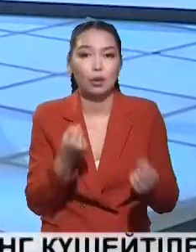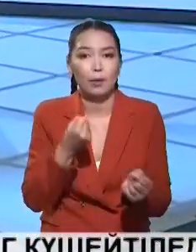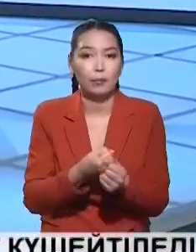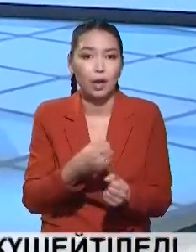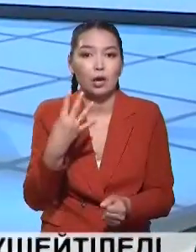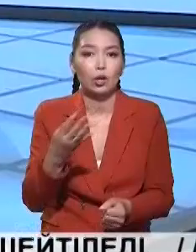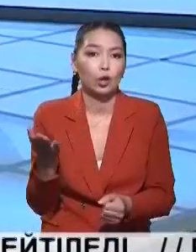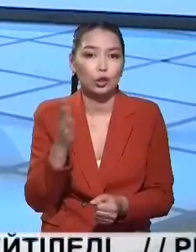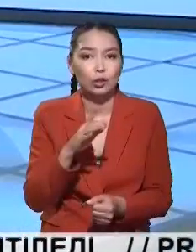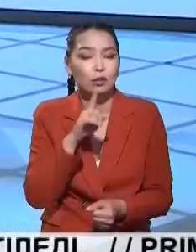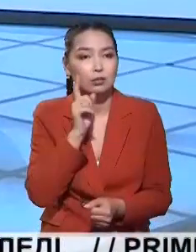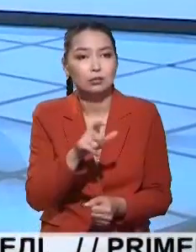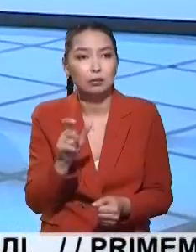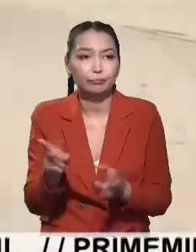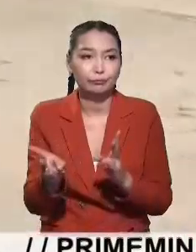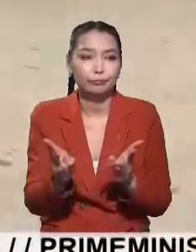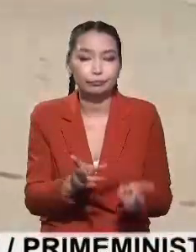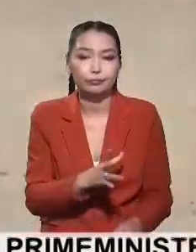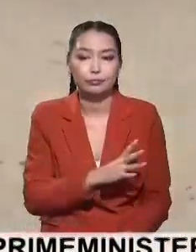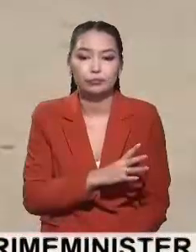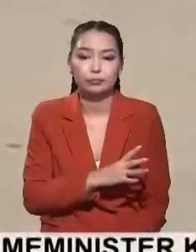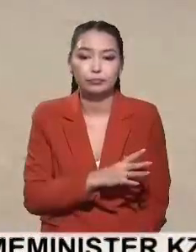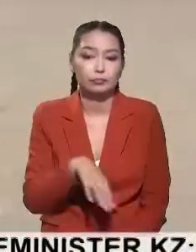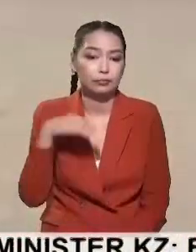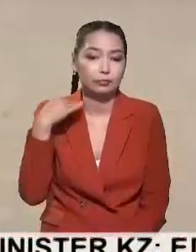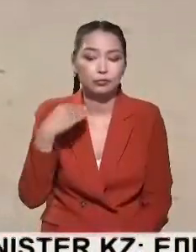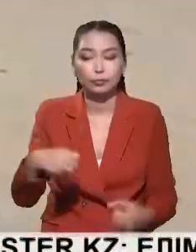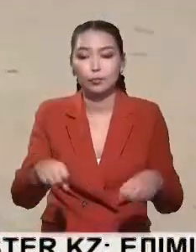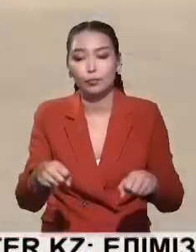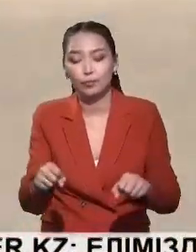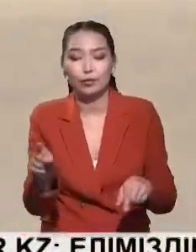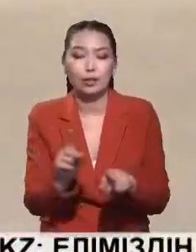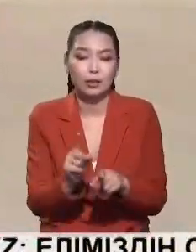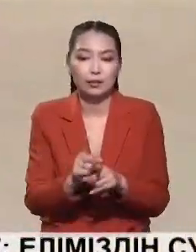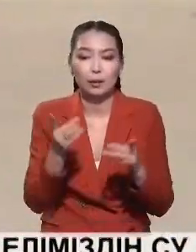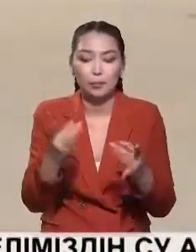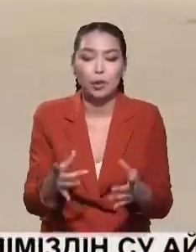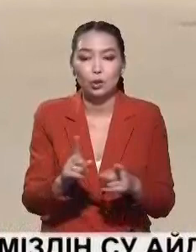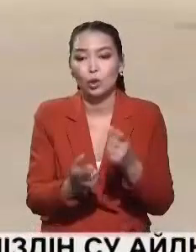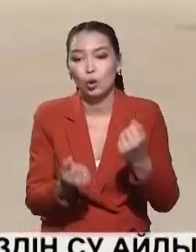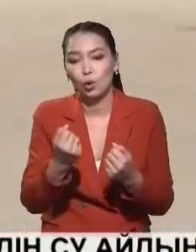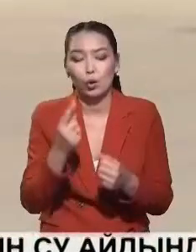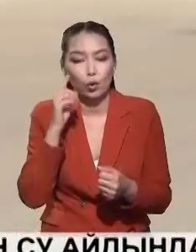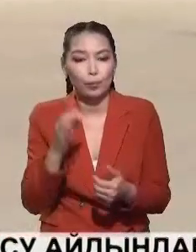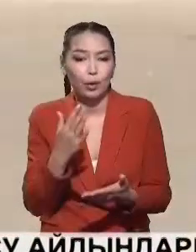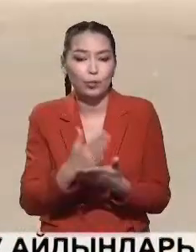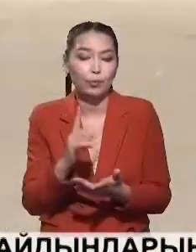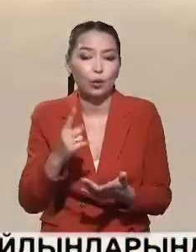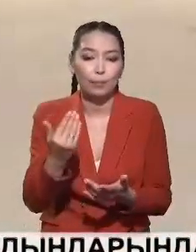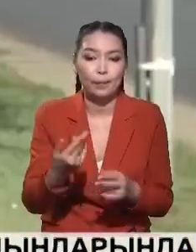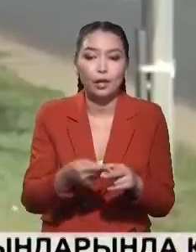жуық жасөспірім жазым болды. Ақтөбеде скутер мопед десе қарапайым жүргізушілер де шошиды. Өйткені оны